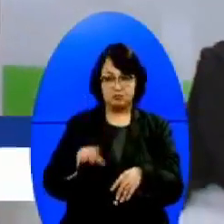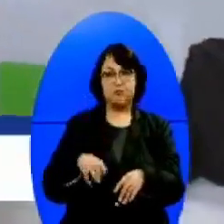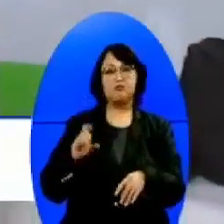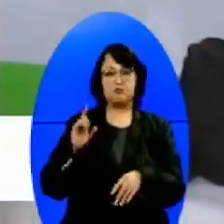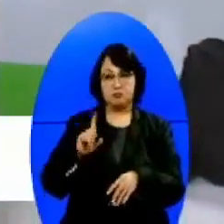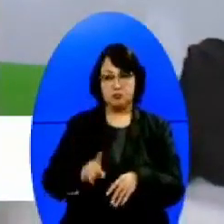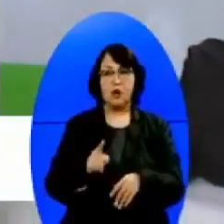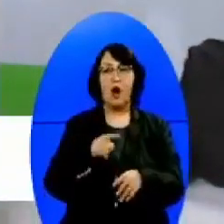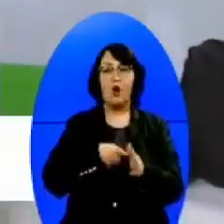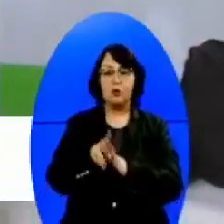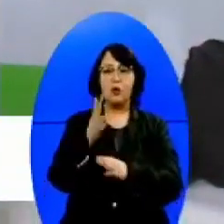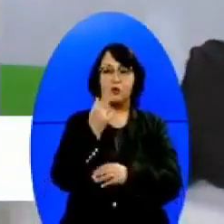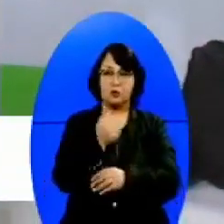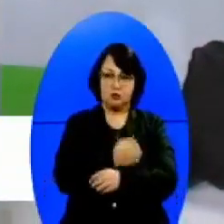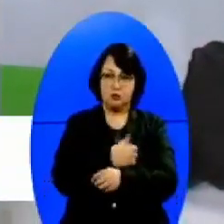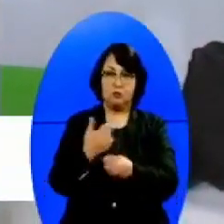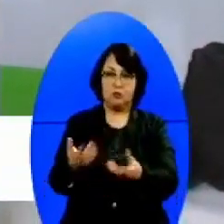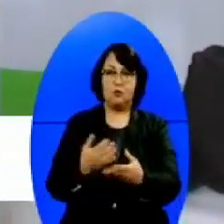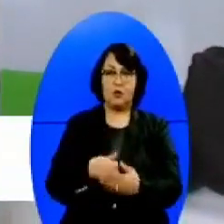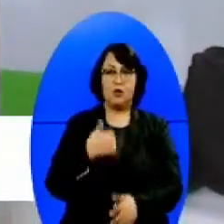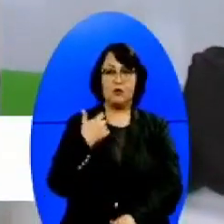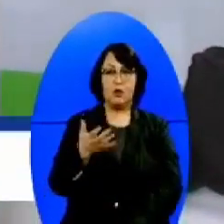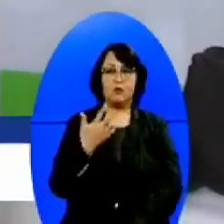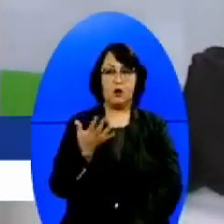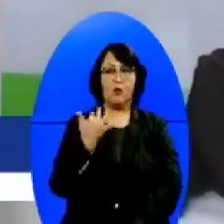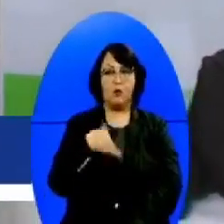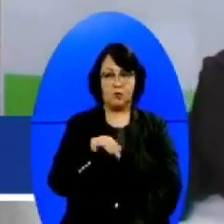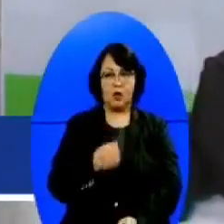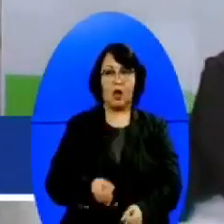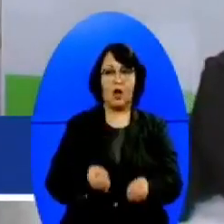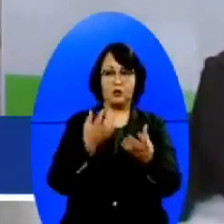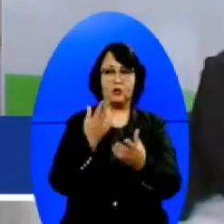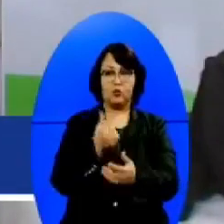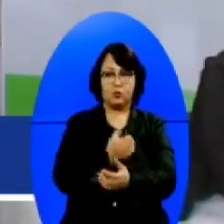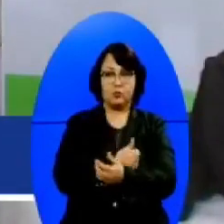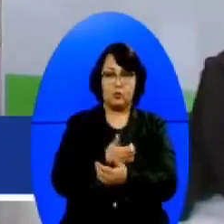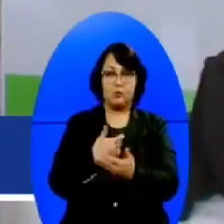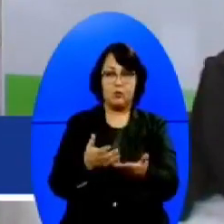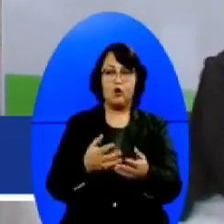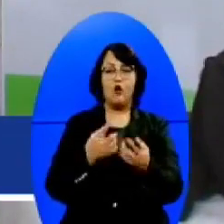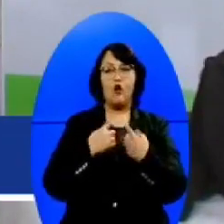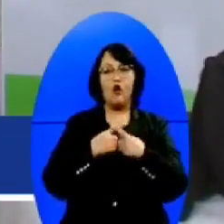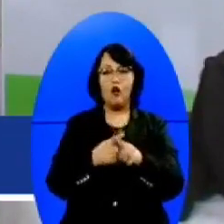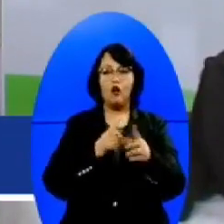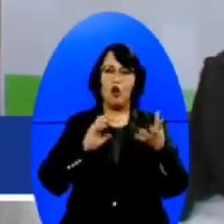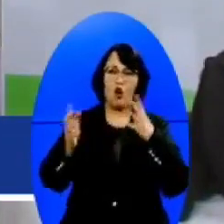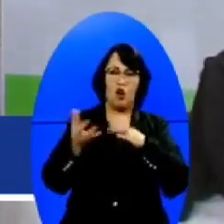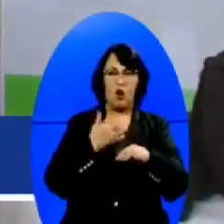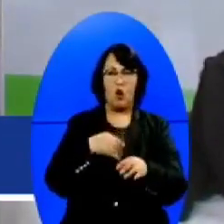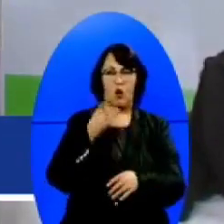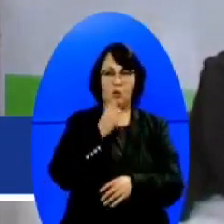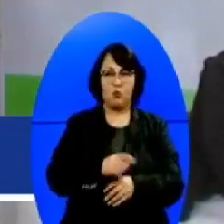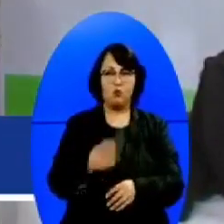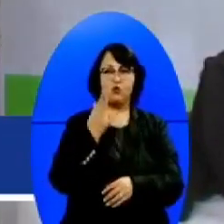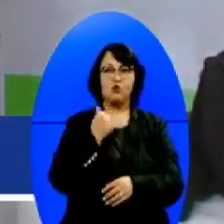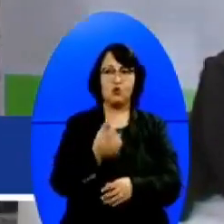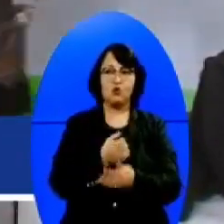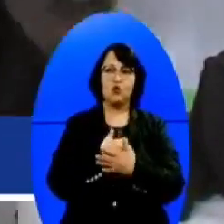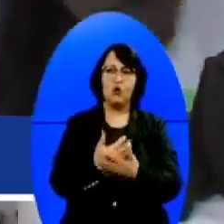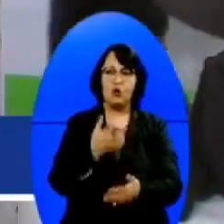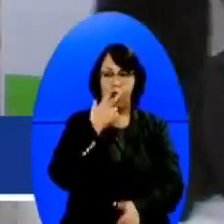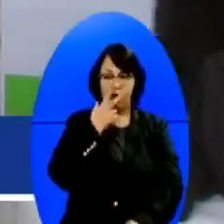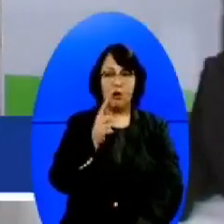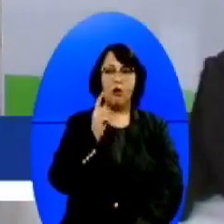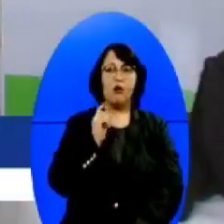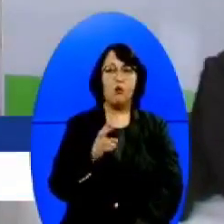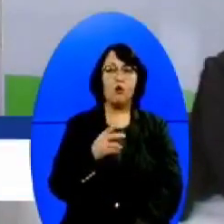байгаа. Өнөөдөр энэ коронавирусын эсрэг гарсан хөл хорионд бас ингээ хүмүүс одоо цус өгөхөөр хавардаад ингээ цусны